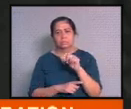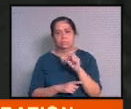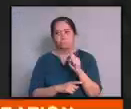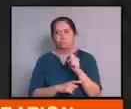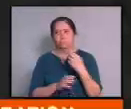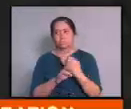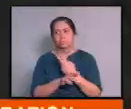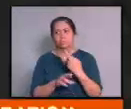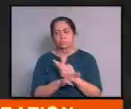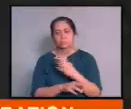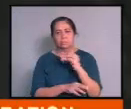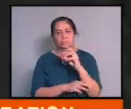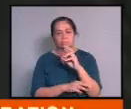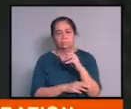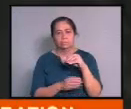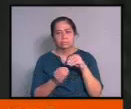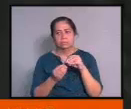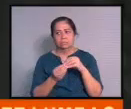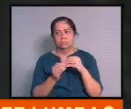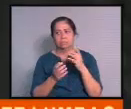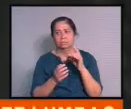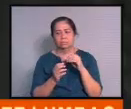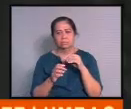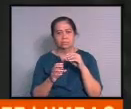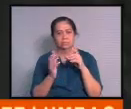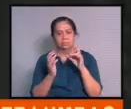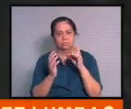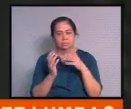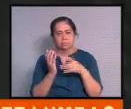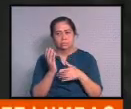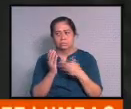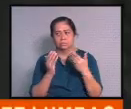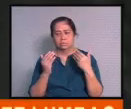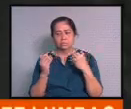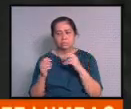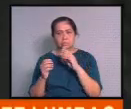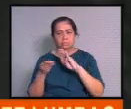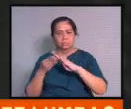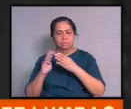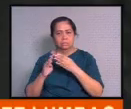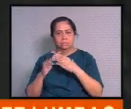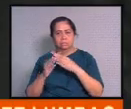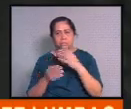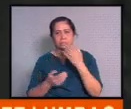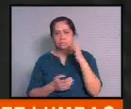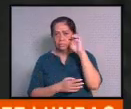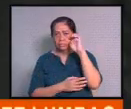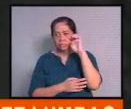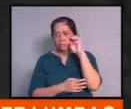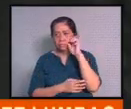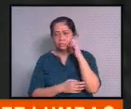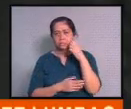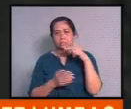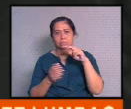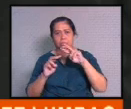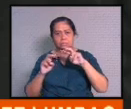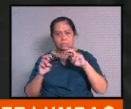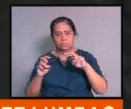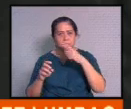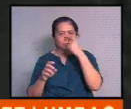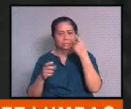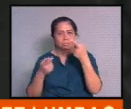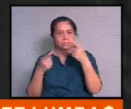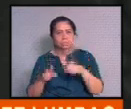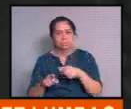corps. Pagdating ng entry number 16, sa sulat ni Dormitorio sa body niyang si Cadet Imperial, sinabi niyang under investigation siya dahil